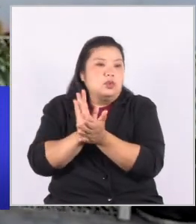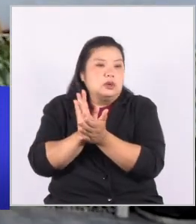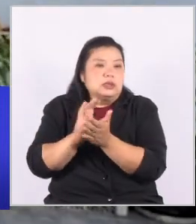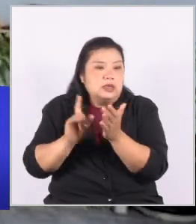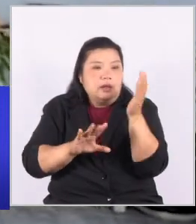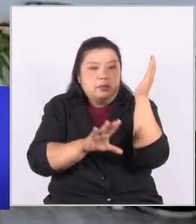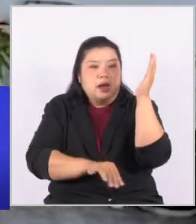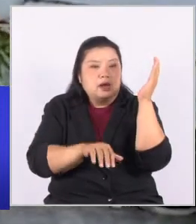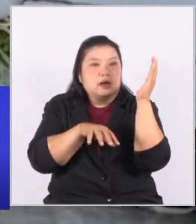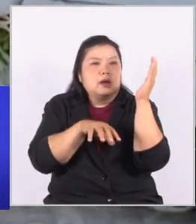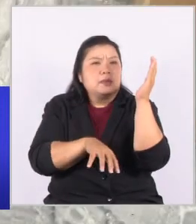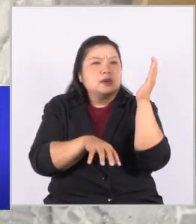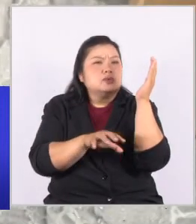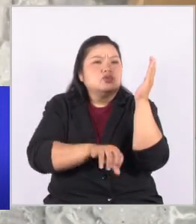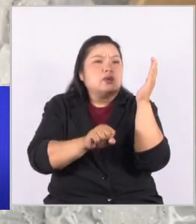ครับ ฟังผู้เสียหายนะคะ